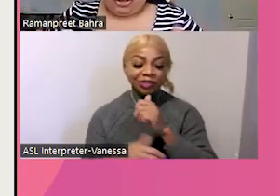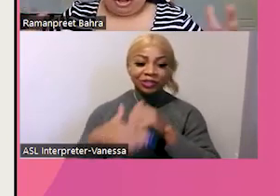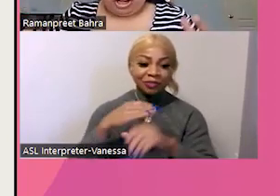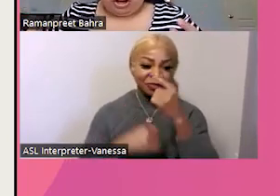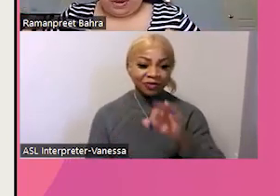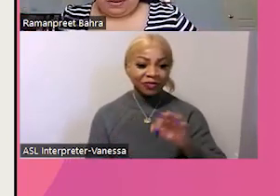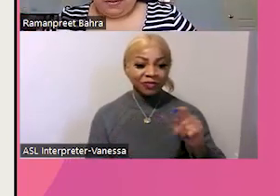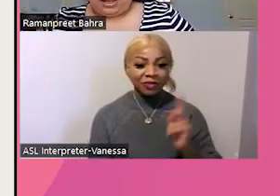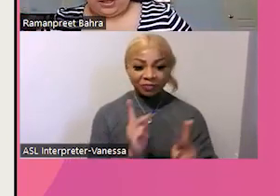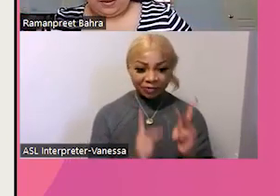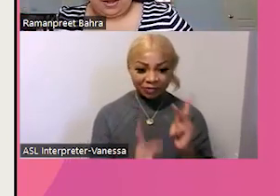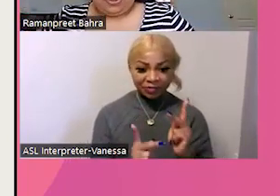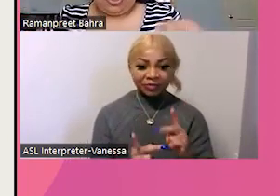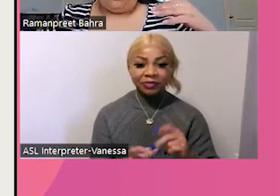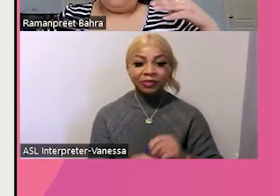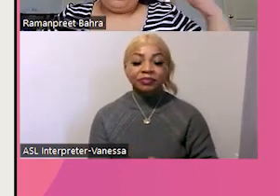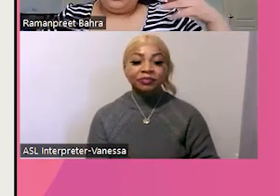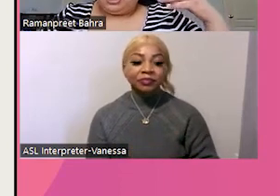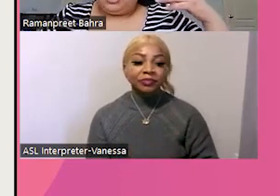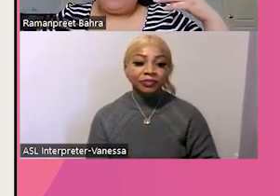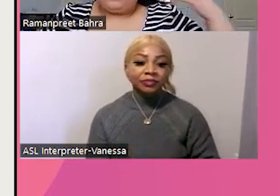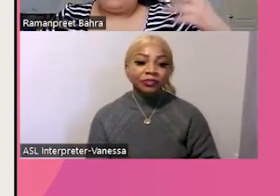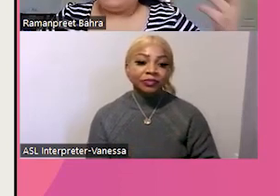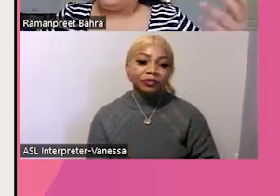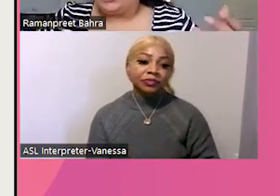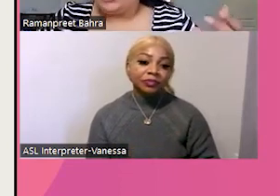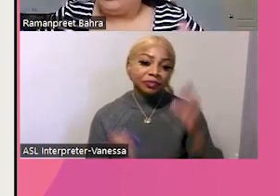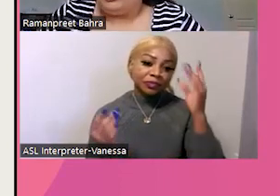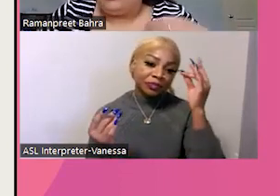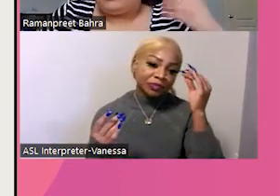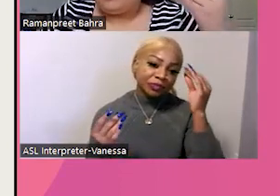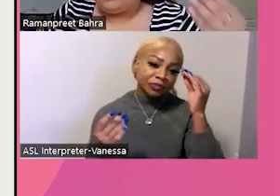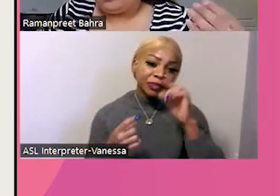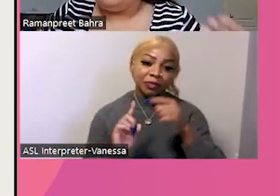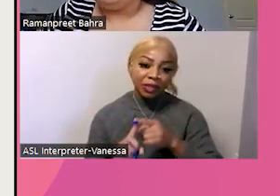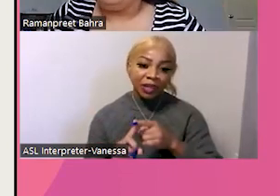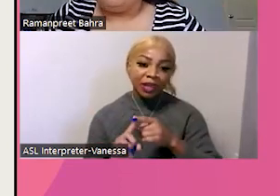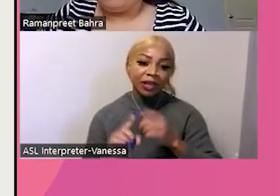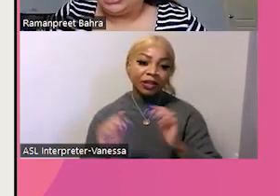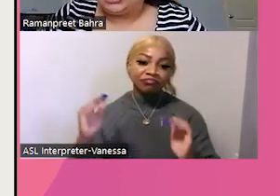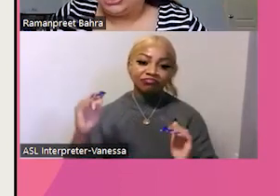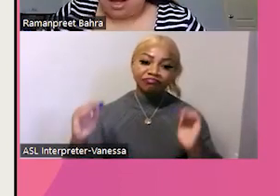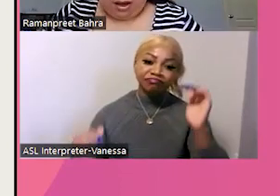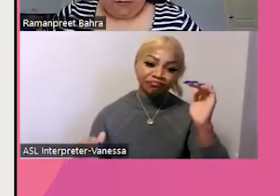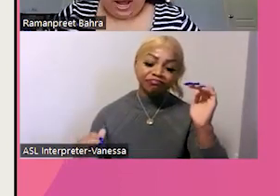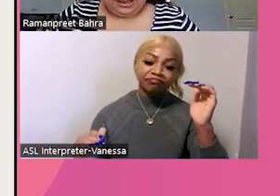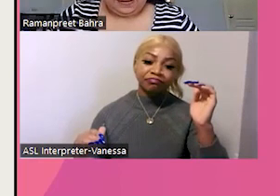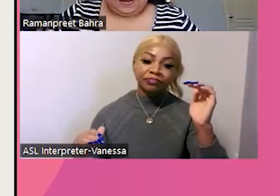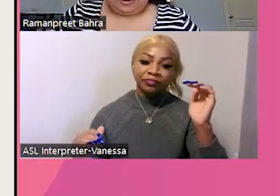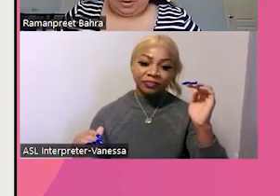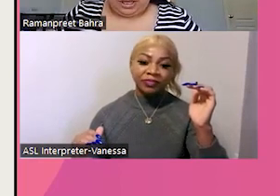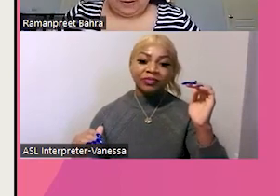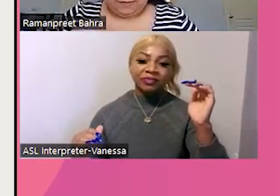corpulentes partout. Il faudrait donc assurer ce droit, donc droit de base aux personnes